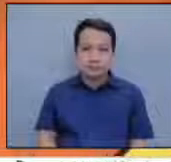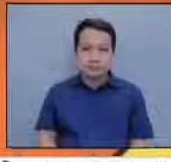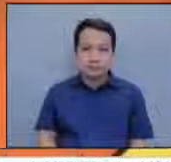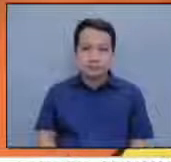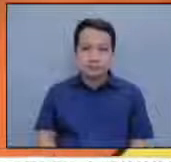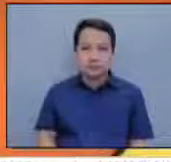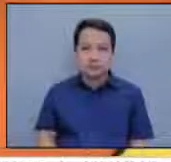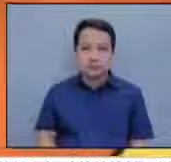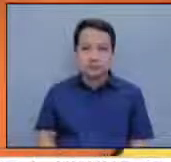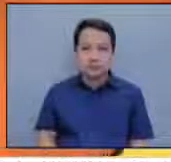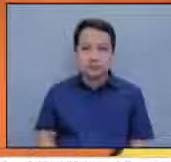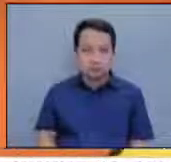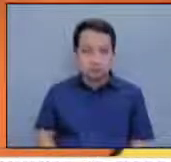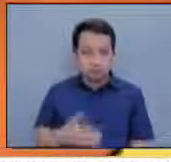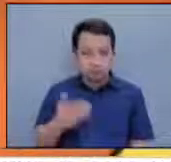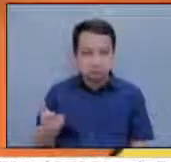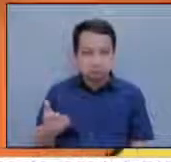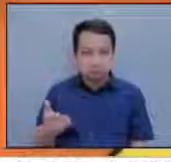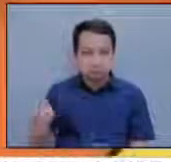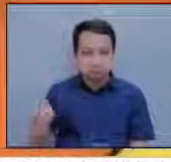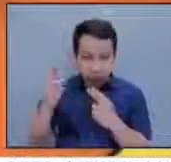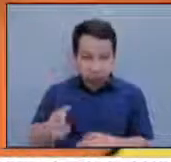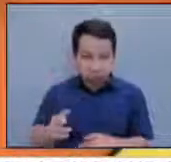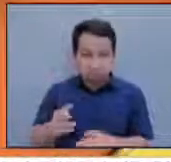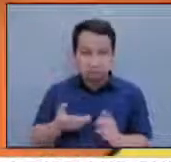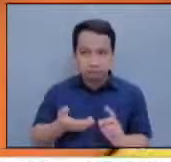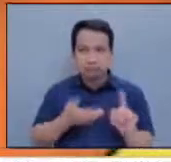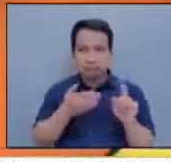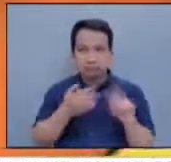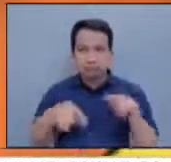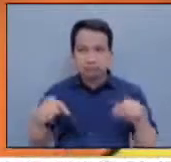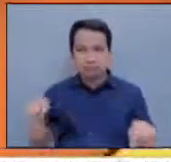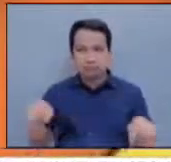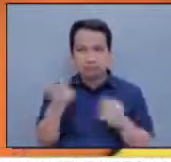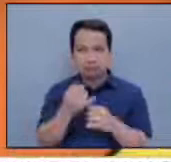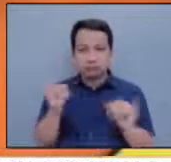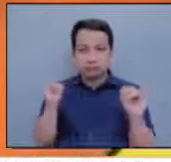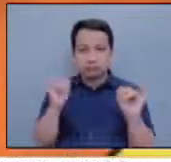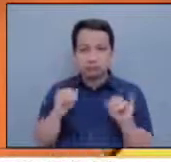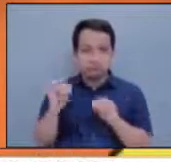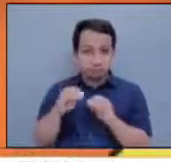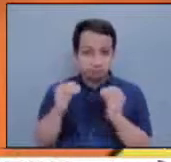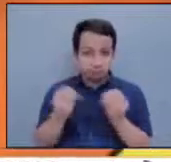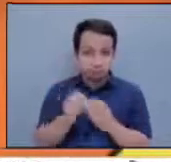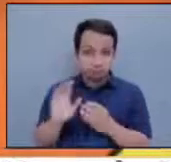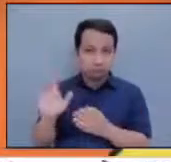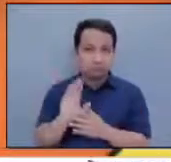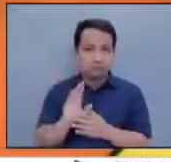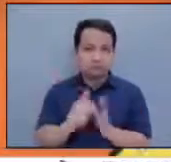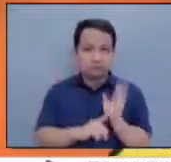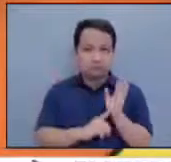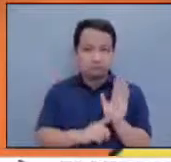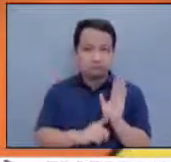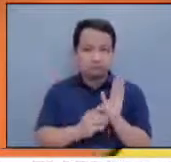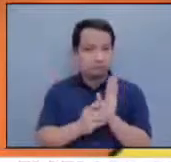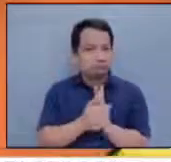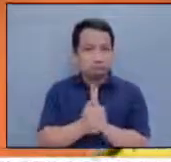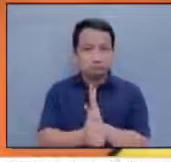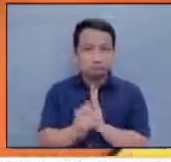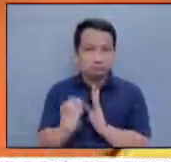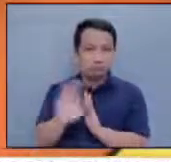samantala para magbigay po ng karangalan at pagkilala sa iba't ibang individual at organisasyon na nagpakita po ng husay sa kani-kanilang